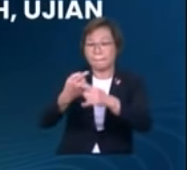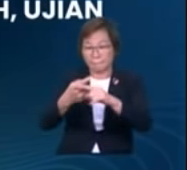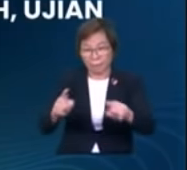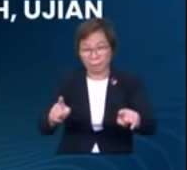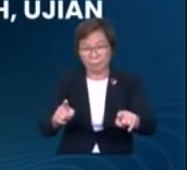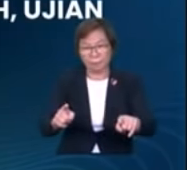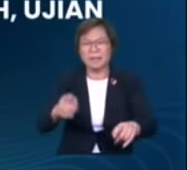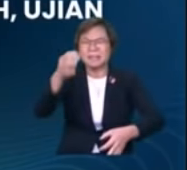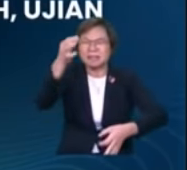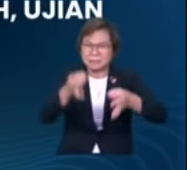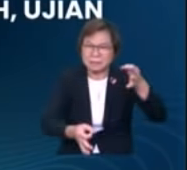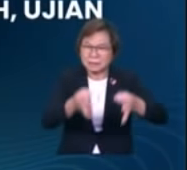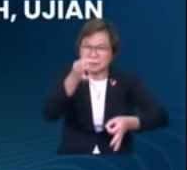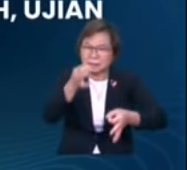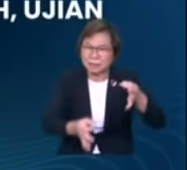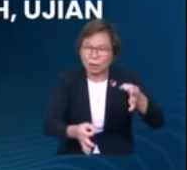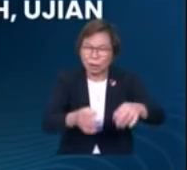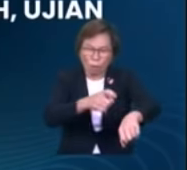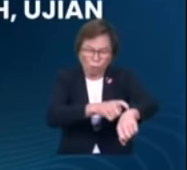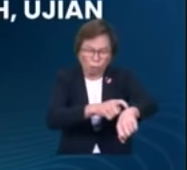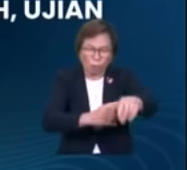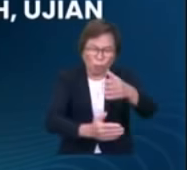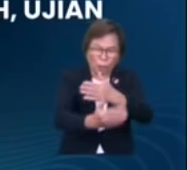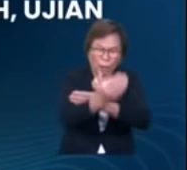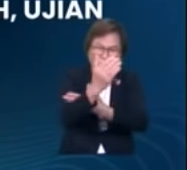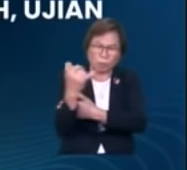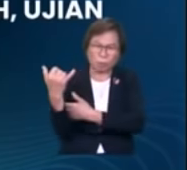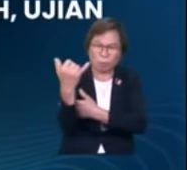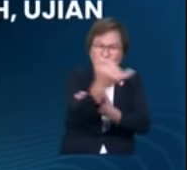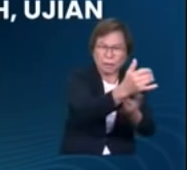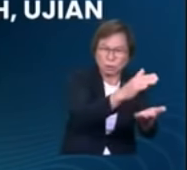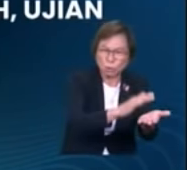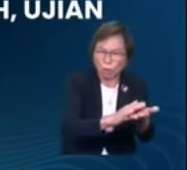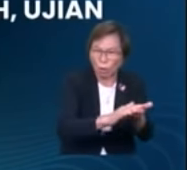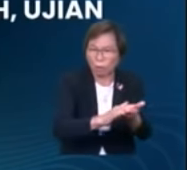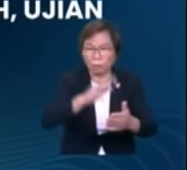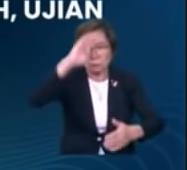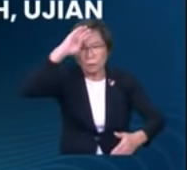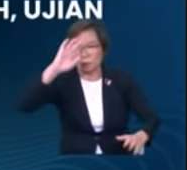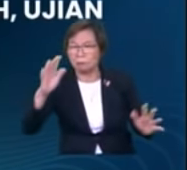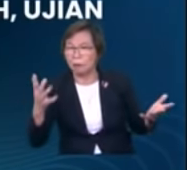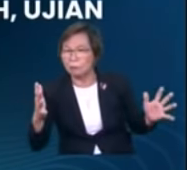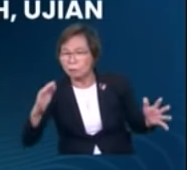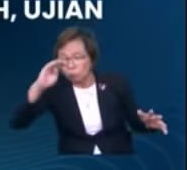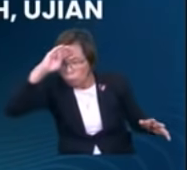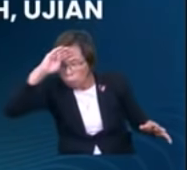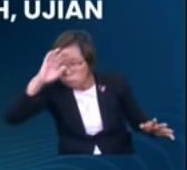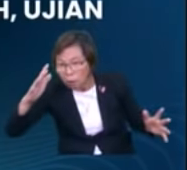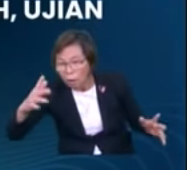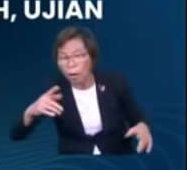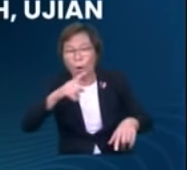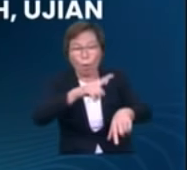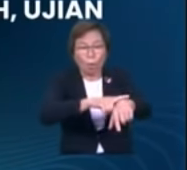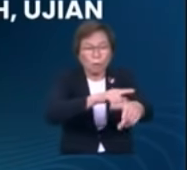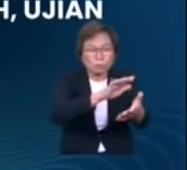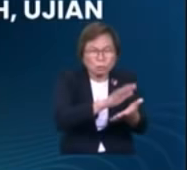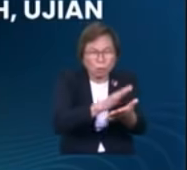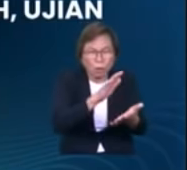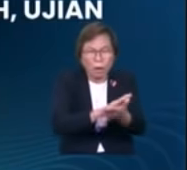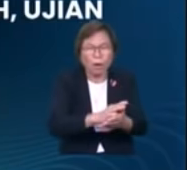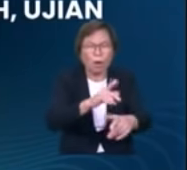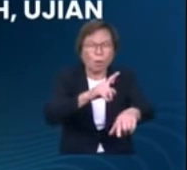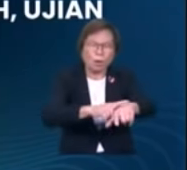begitu sekiranya waktu pagi hadir ke sekolah murid tidak bergejala Namun waktu disekolah